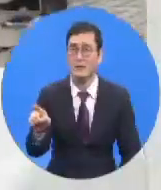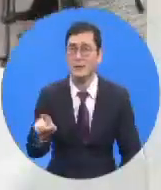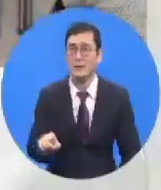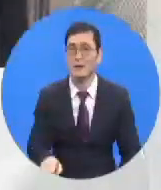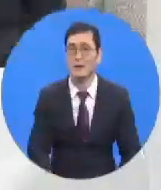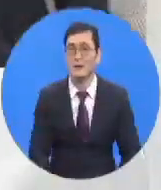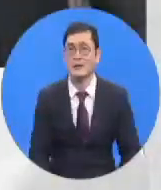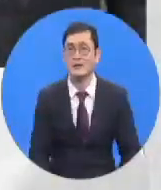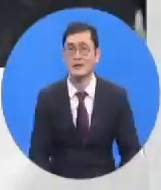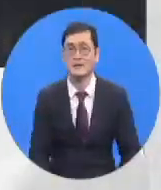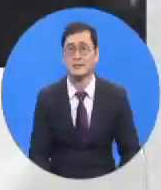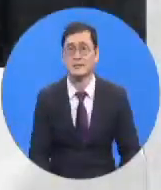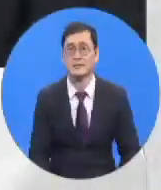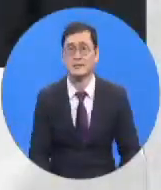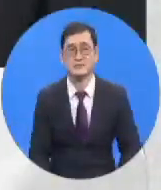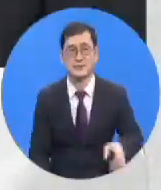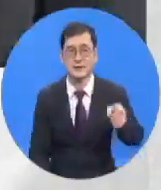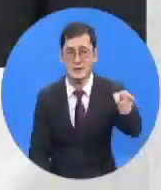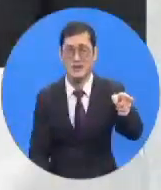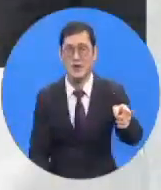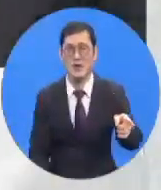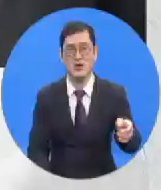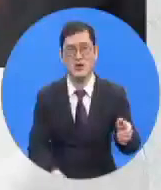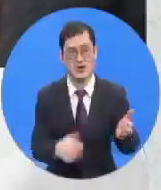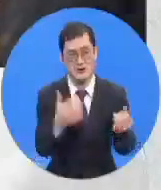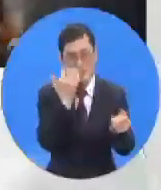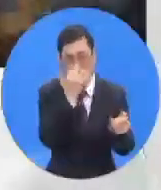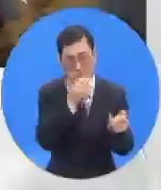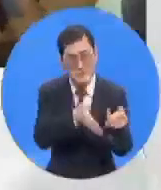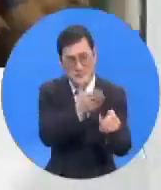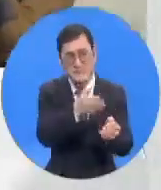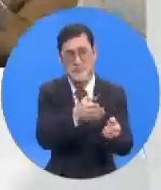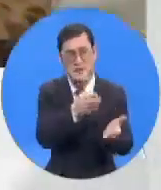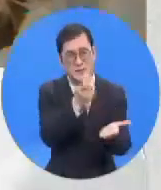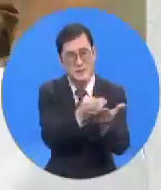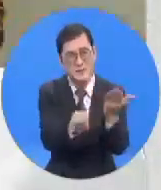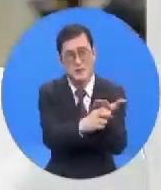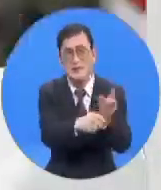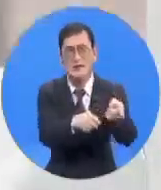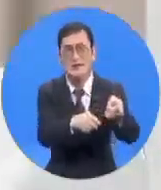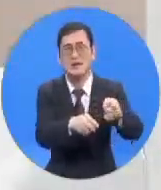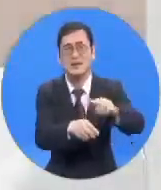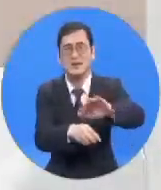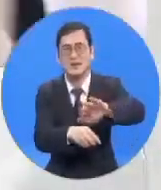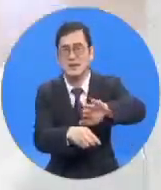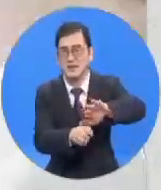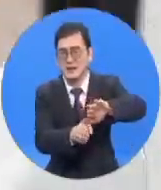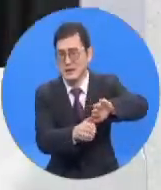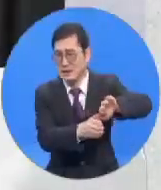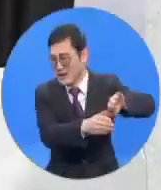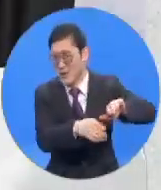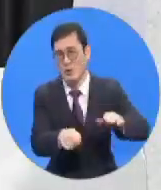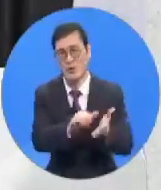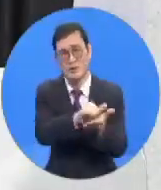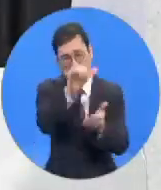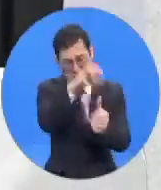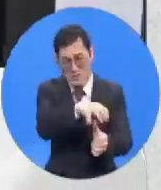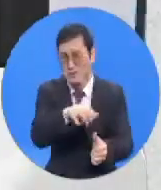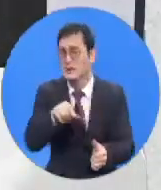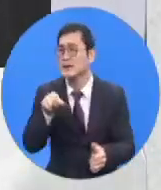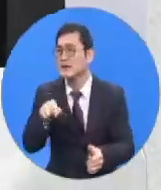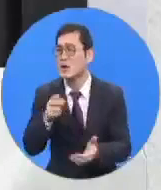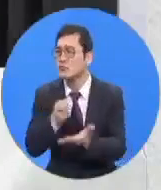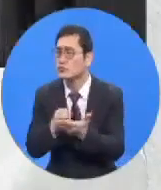판단을 했어요. 그거 말고 그렇게 가는 과정 중에 불법이나 편법이나 이런 게 있었는지를 따지고 있는데 저는